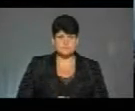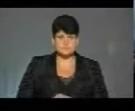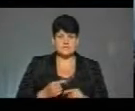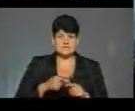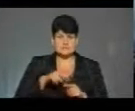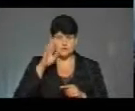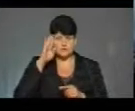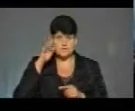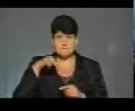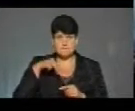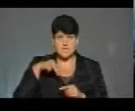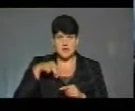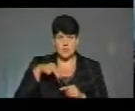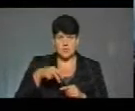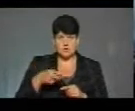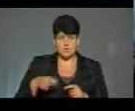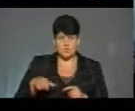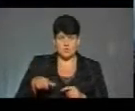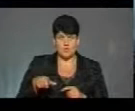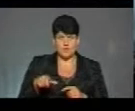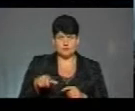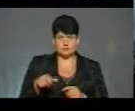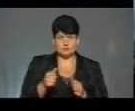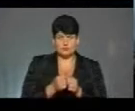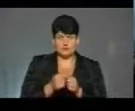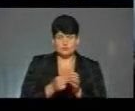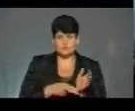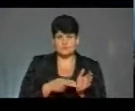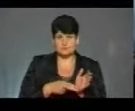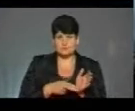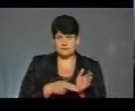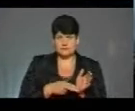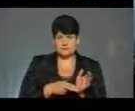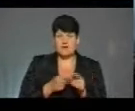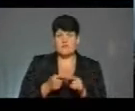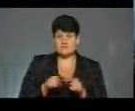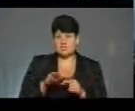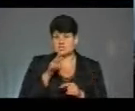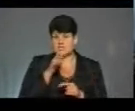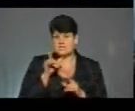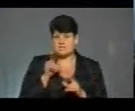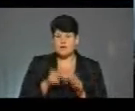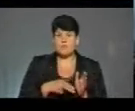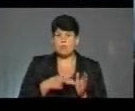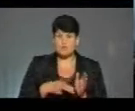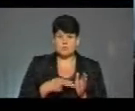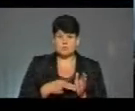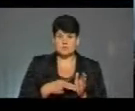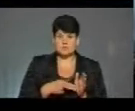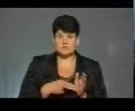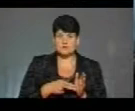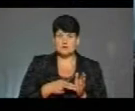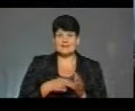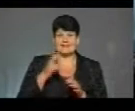Цей чоловік переходив колію поблизу залізничної станції, а в цей час рухався поїзд, який слідував